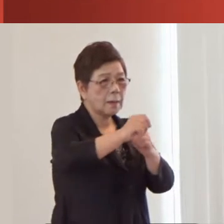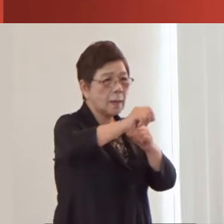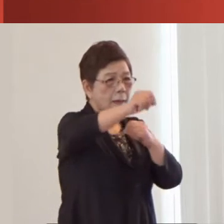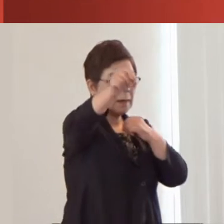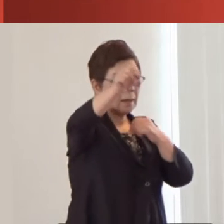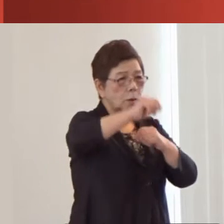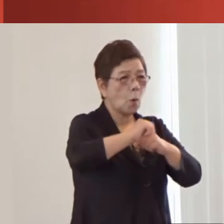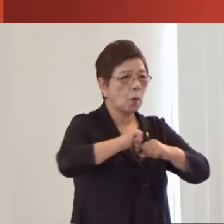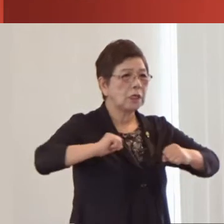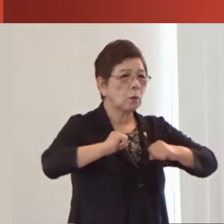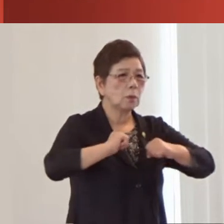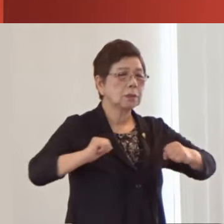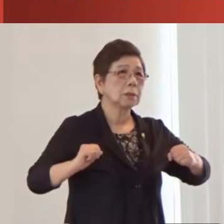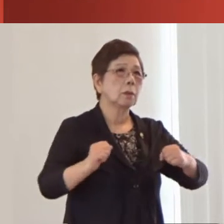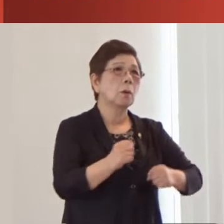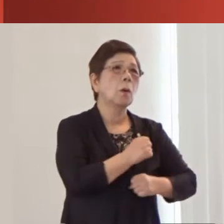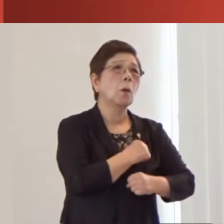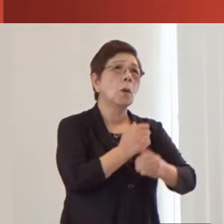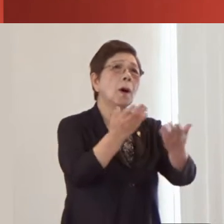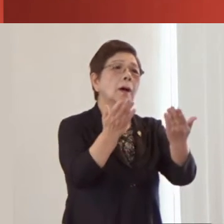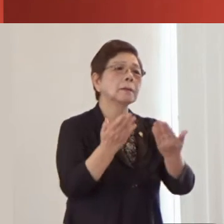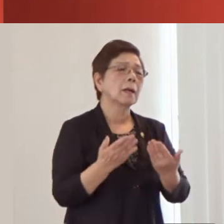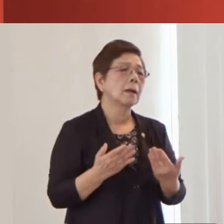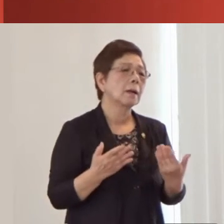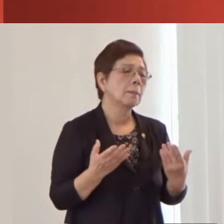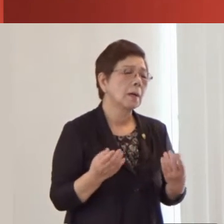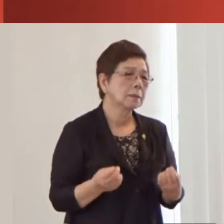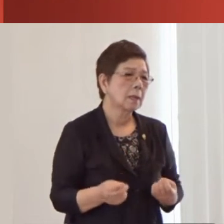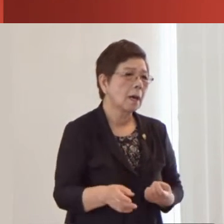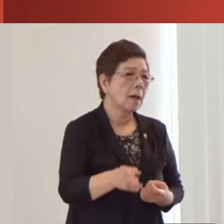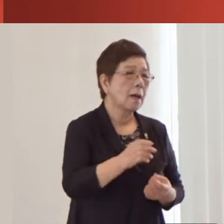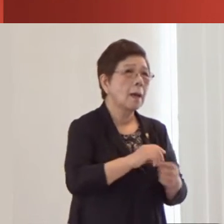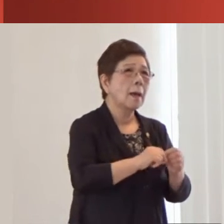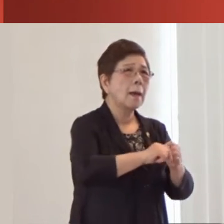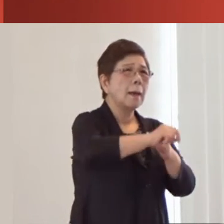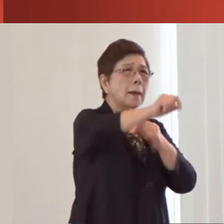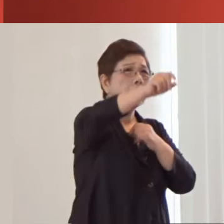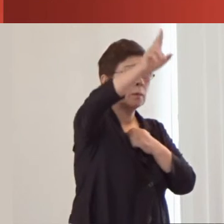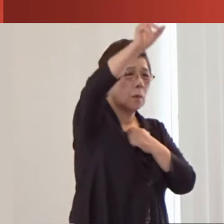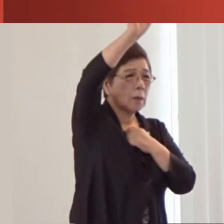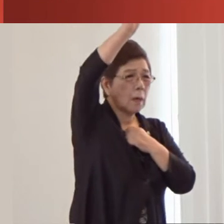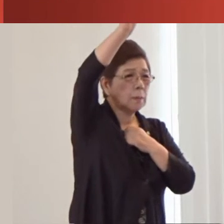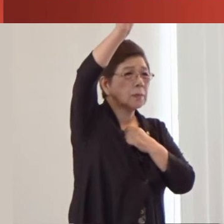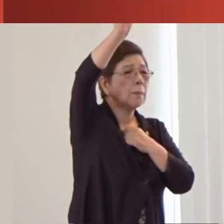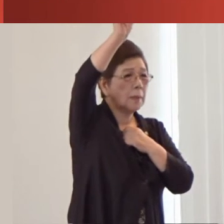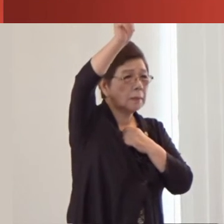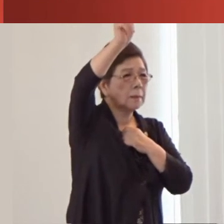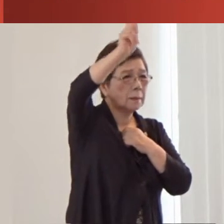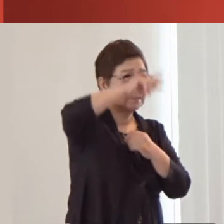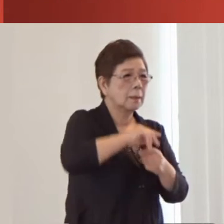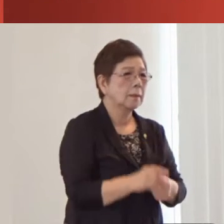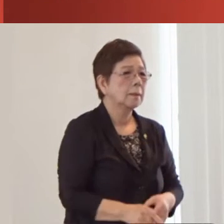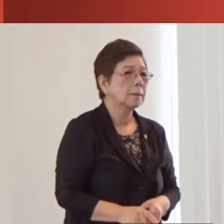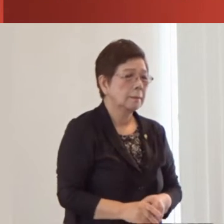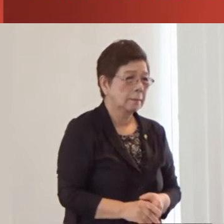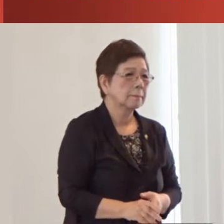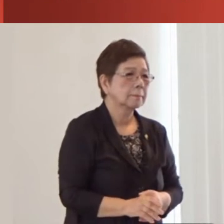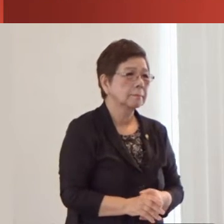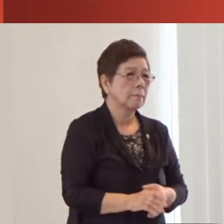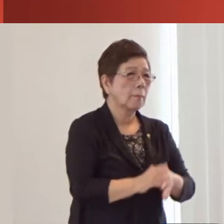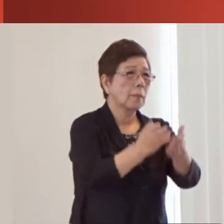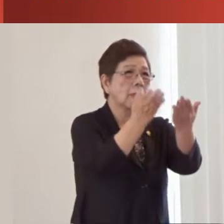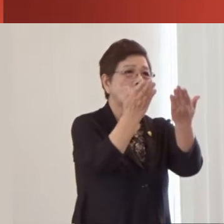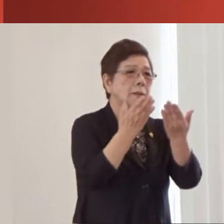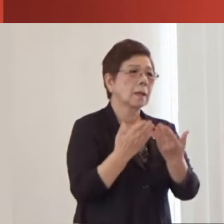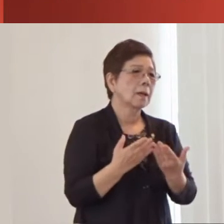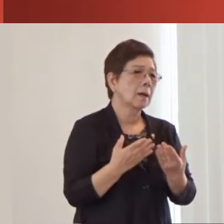創造主なる神、永遠の神と私たちが結びついたことによって、この神様から永遠の命がド